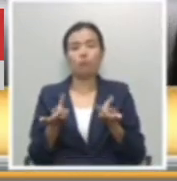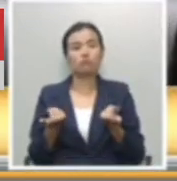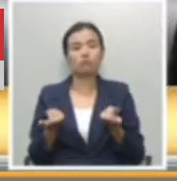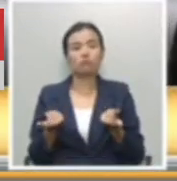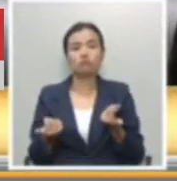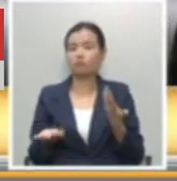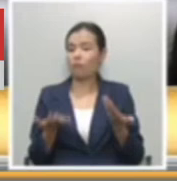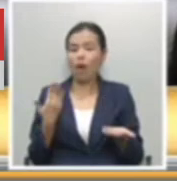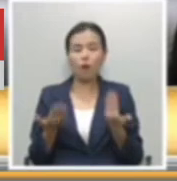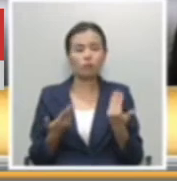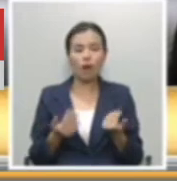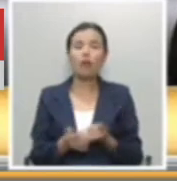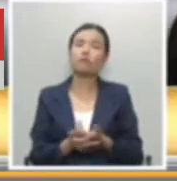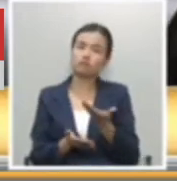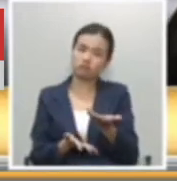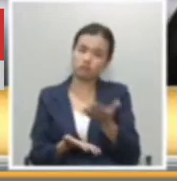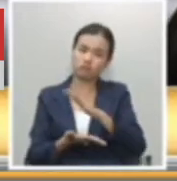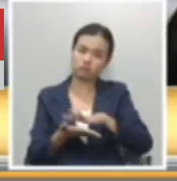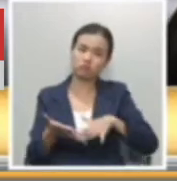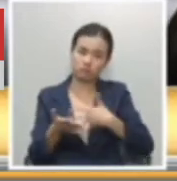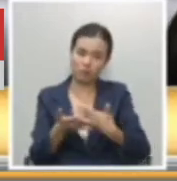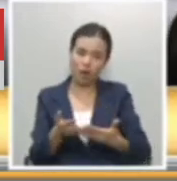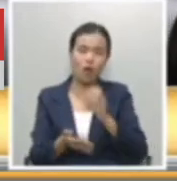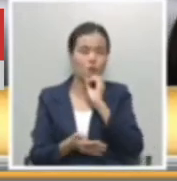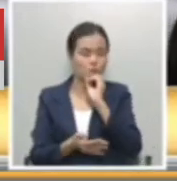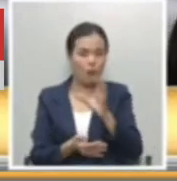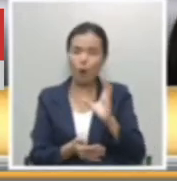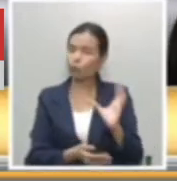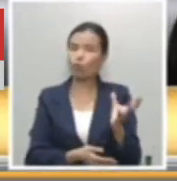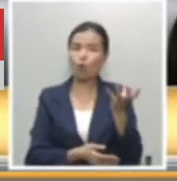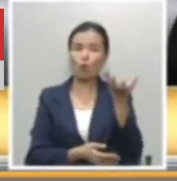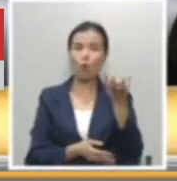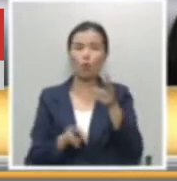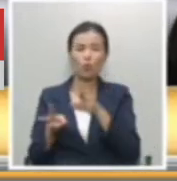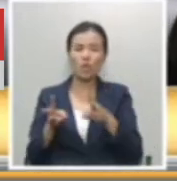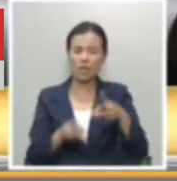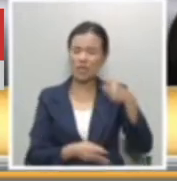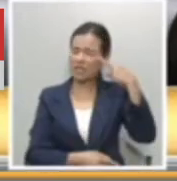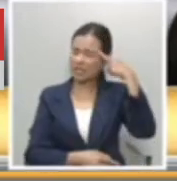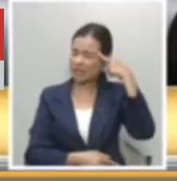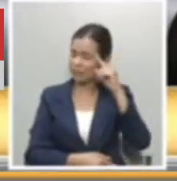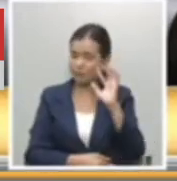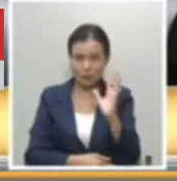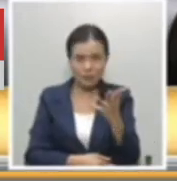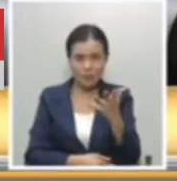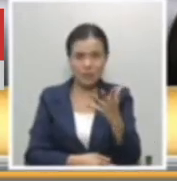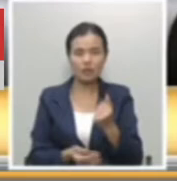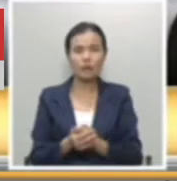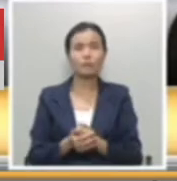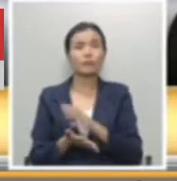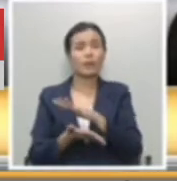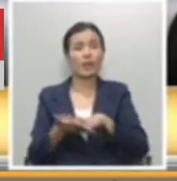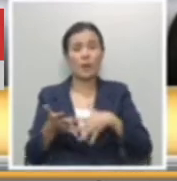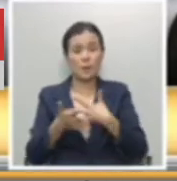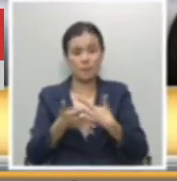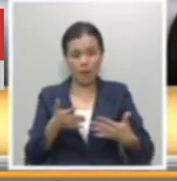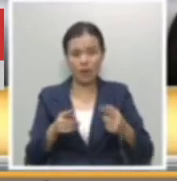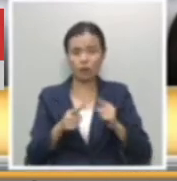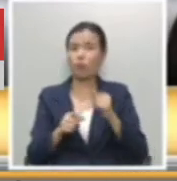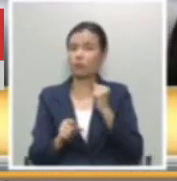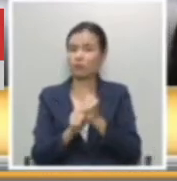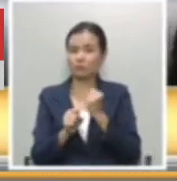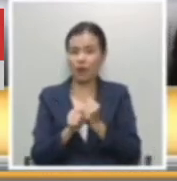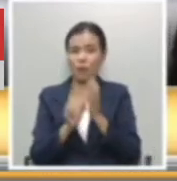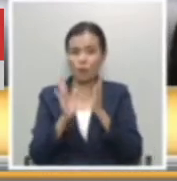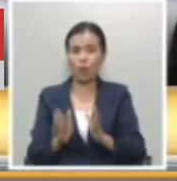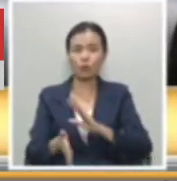ละครับเป็นมาตรการที่เขาบอกกันทั่วโลกว่าเป็นมาตรการสิ้นคิดแล้วก็เป็นมาตรการที่มีแต่ที่จะทำให้ค